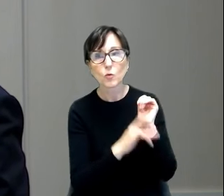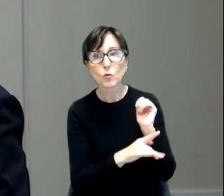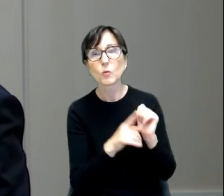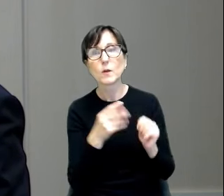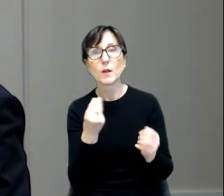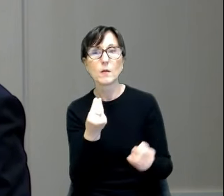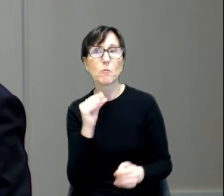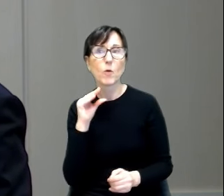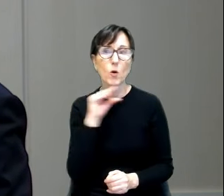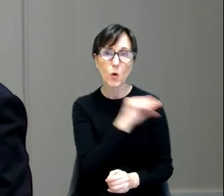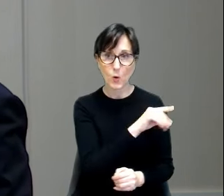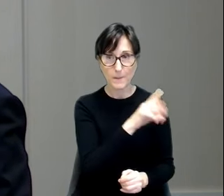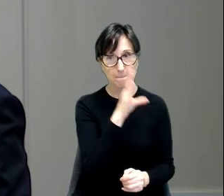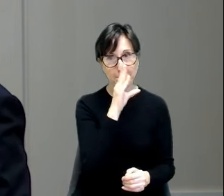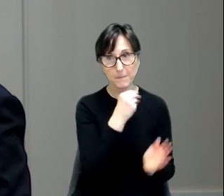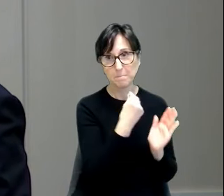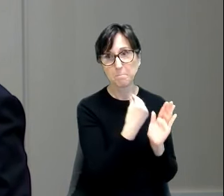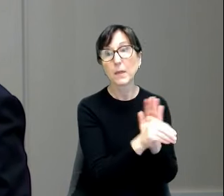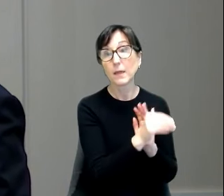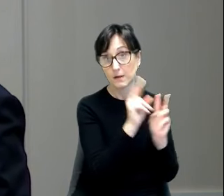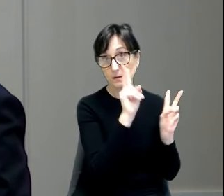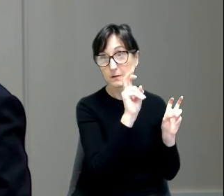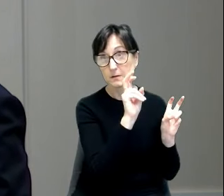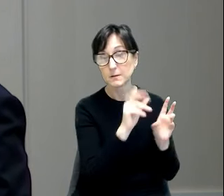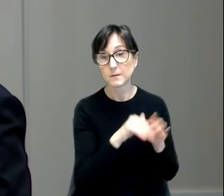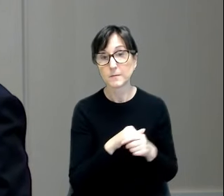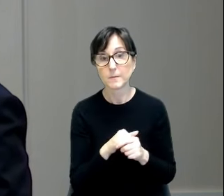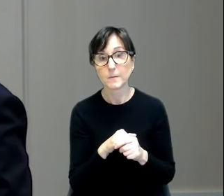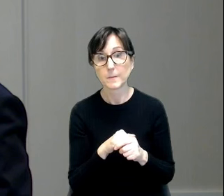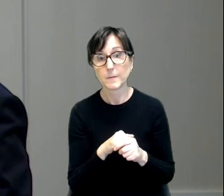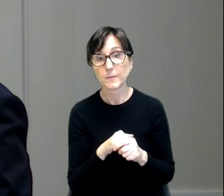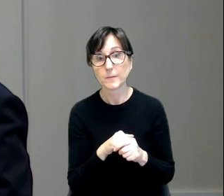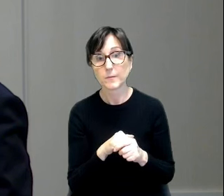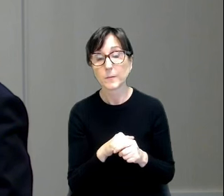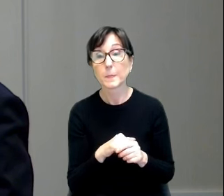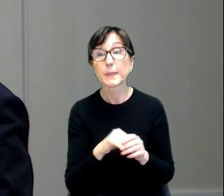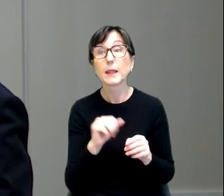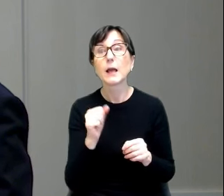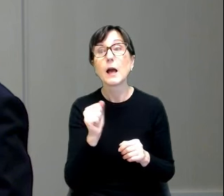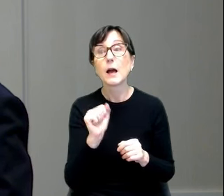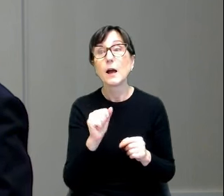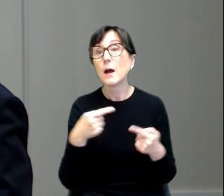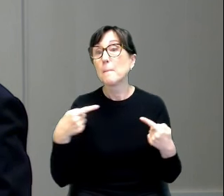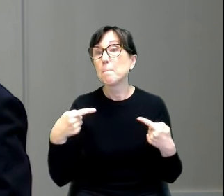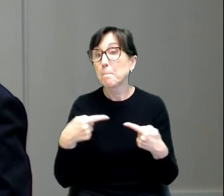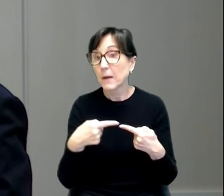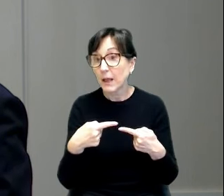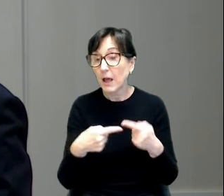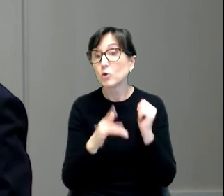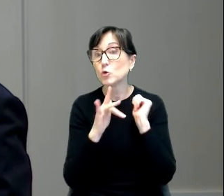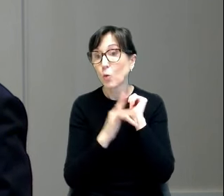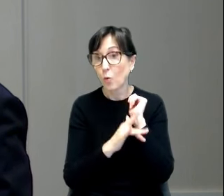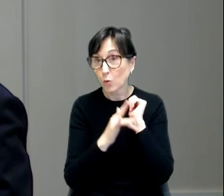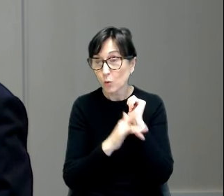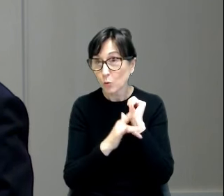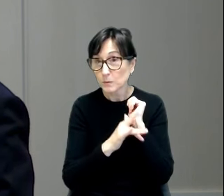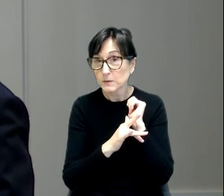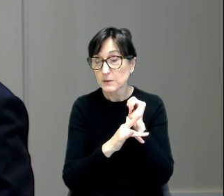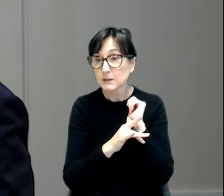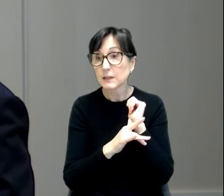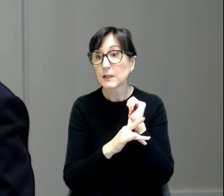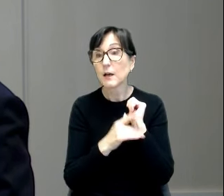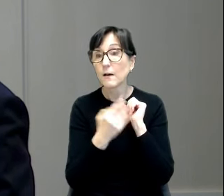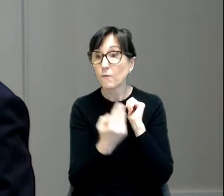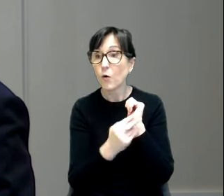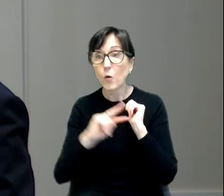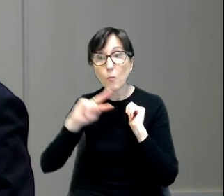nupirksime mes ne bet jūs sakote antikorupcinis vertinimas sako kad jūs korupcijos požiūriu